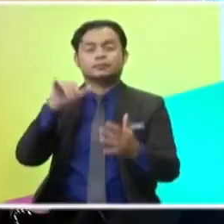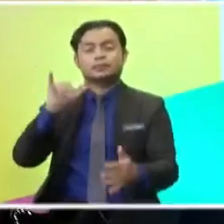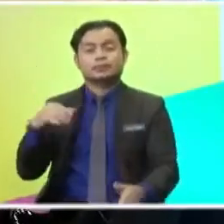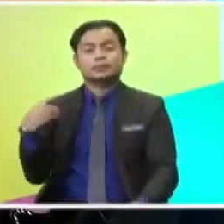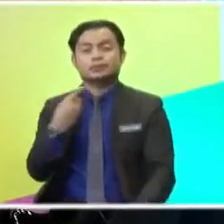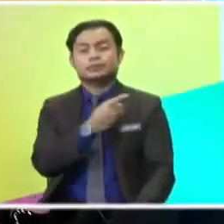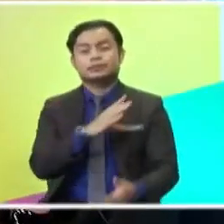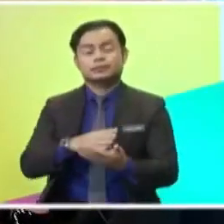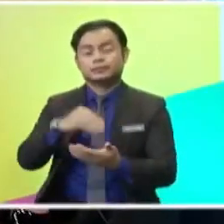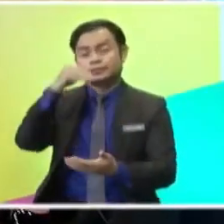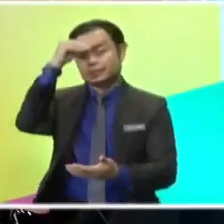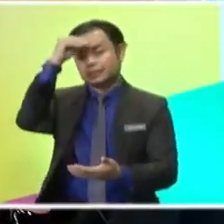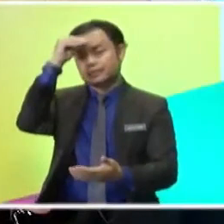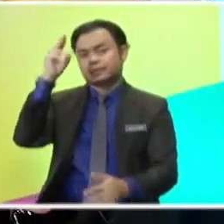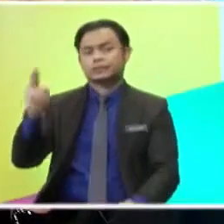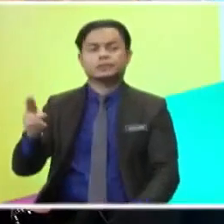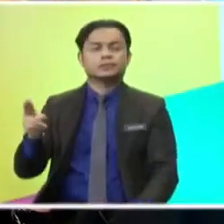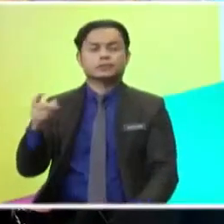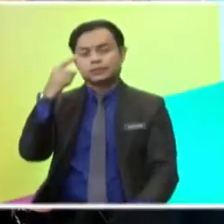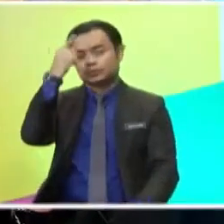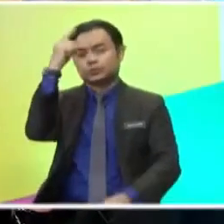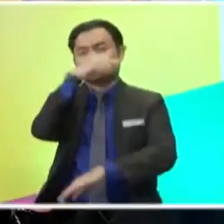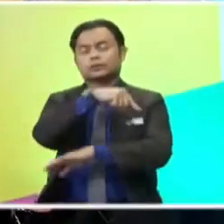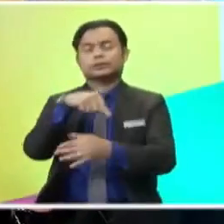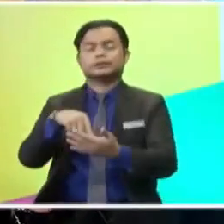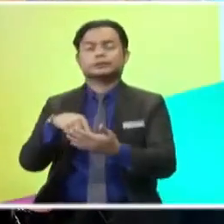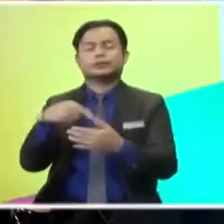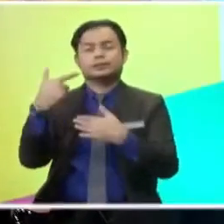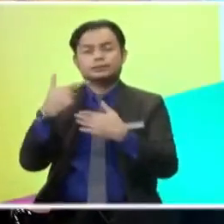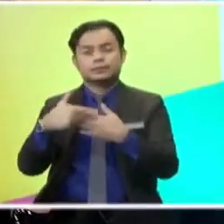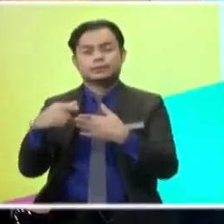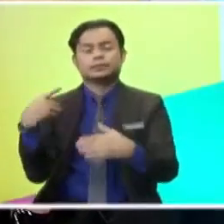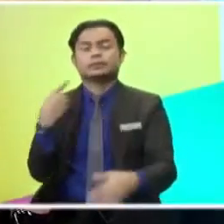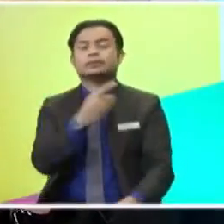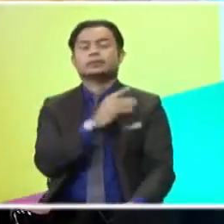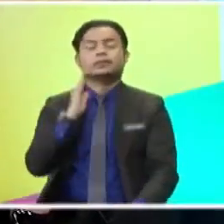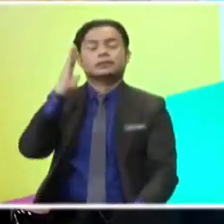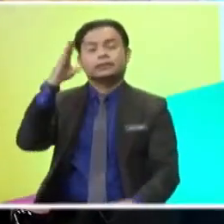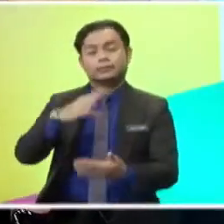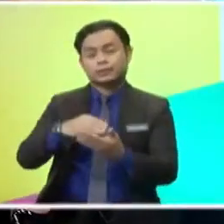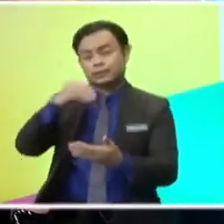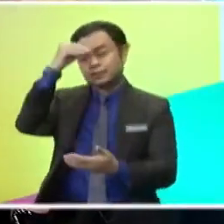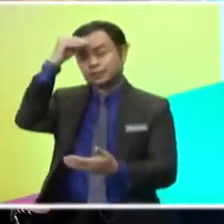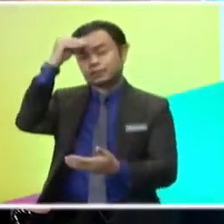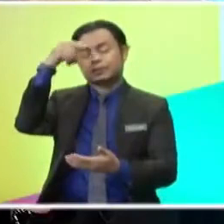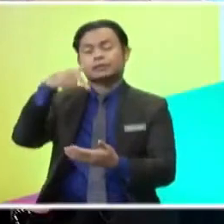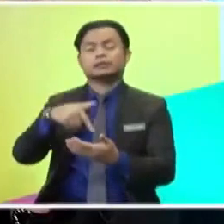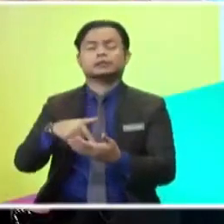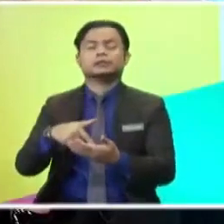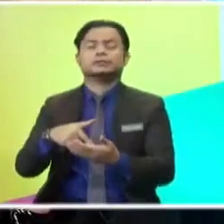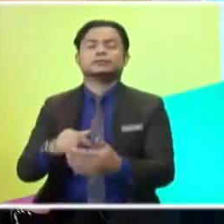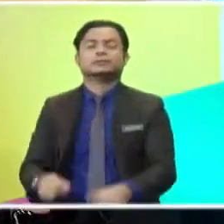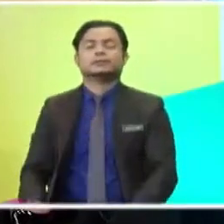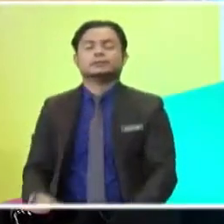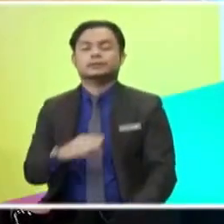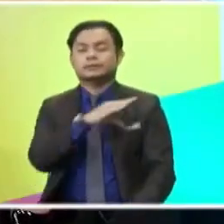menengah atas pada hari ini. Selepas ini kita akan belajar dengan lebih banyak lagi bersama Cikgu Zakaria dan juga Cikgu Liana, dan jangan lupa